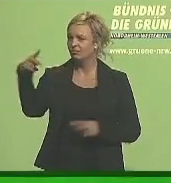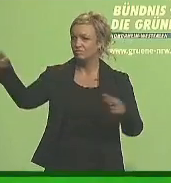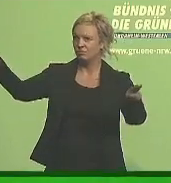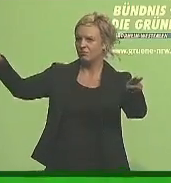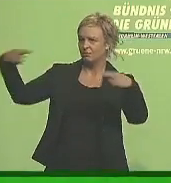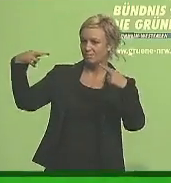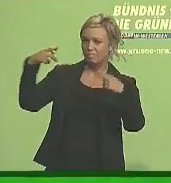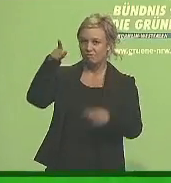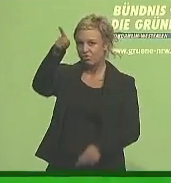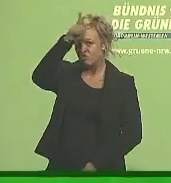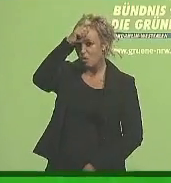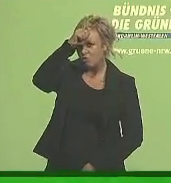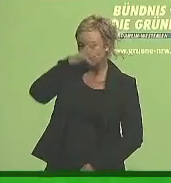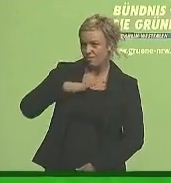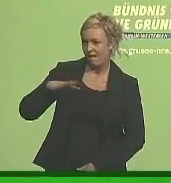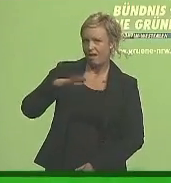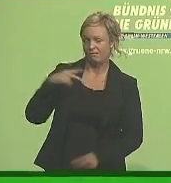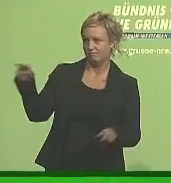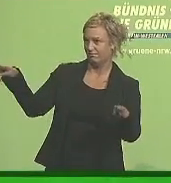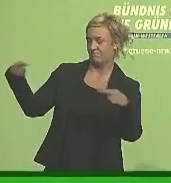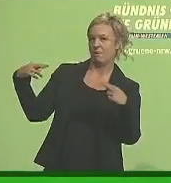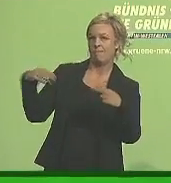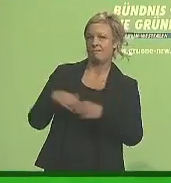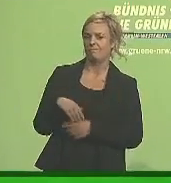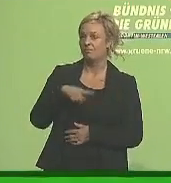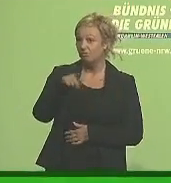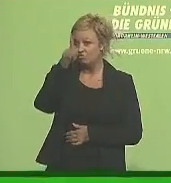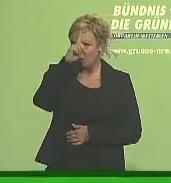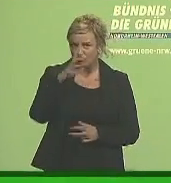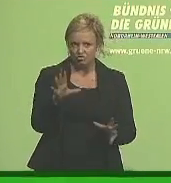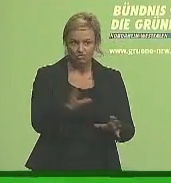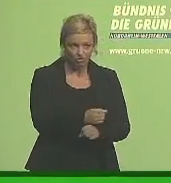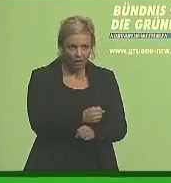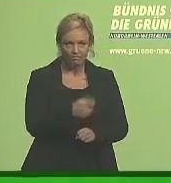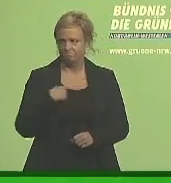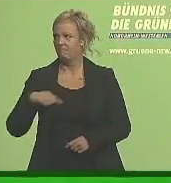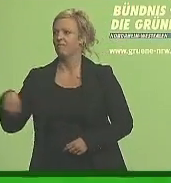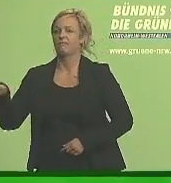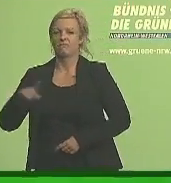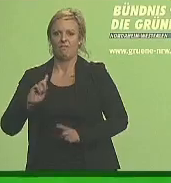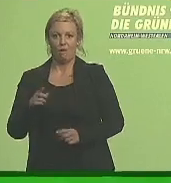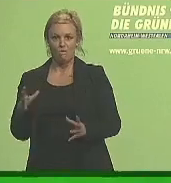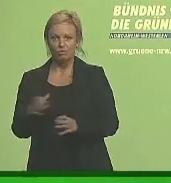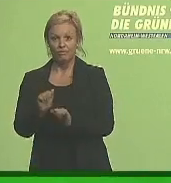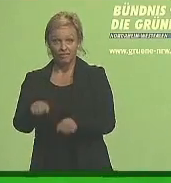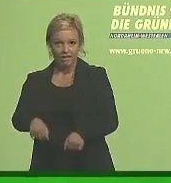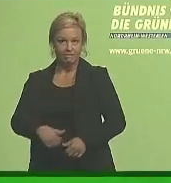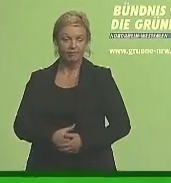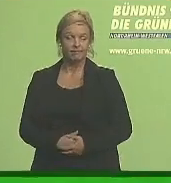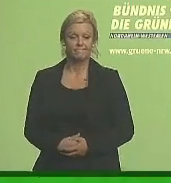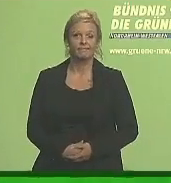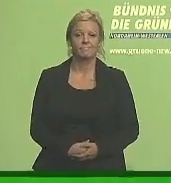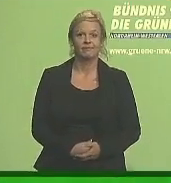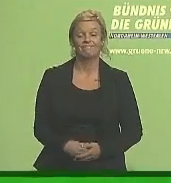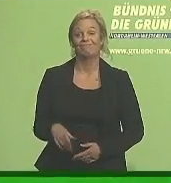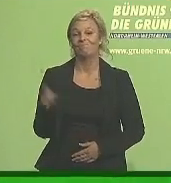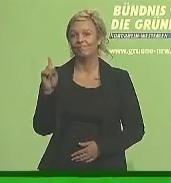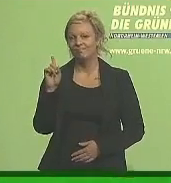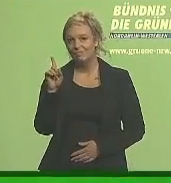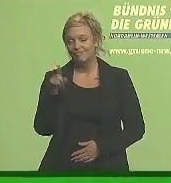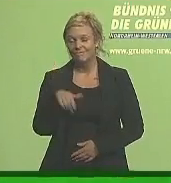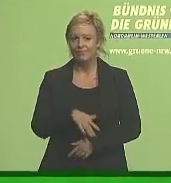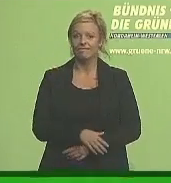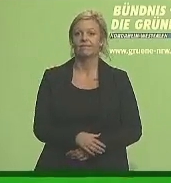Sie schaut auf Deutschland und sagt, wenn ihr das schafft, dann können es alle schaffen. Aber, liebe Freundinnen und Freunde,